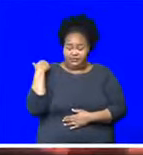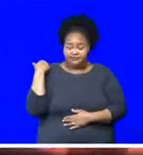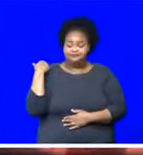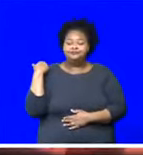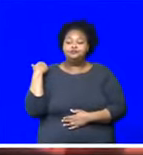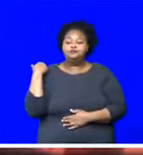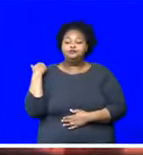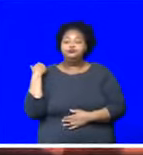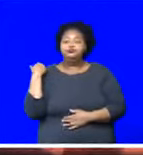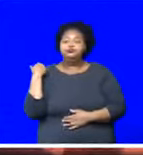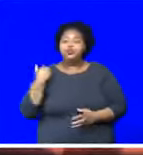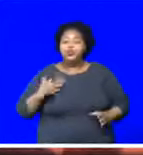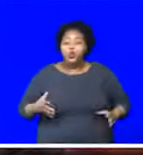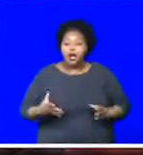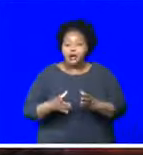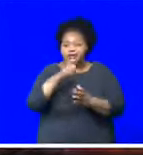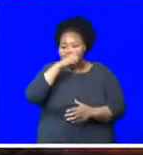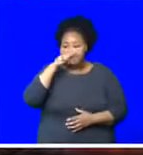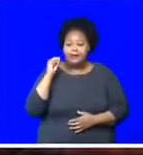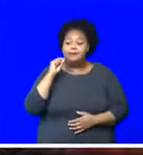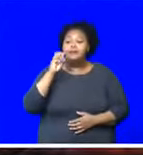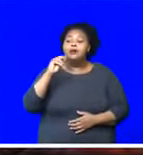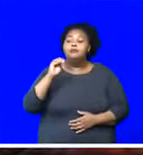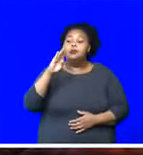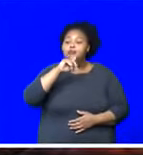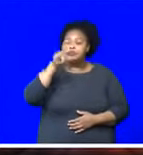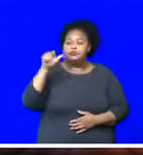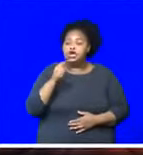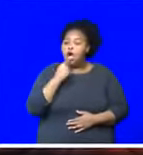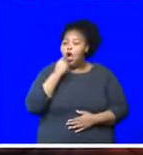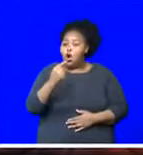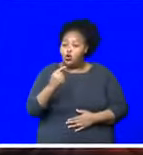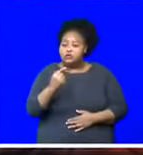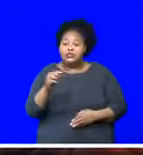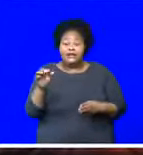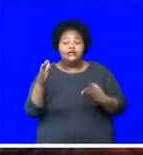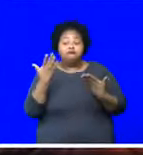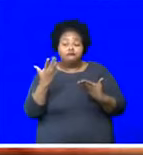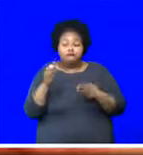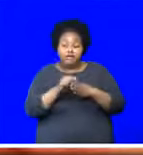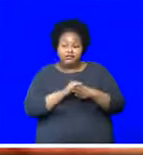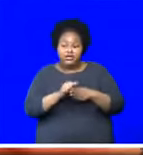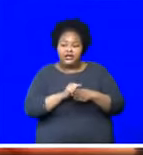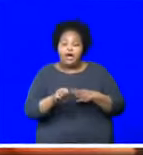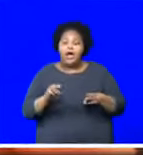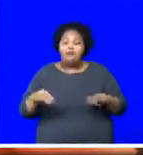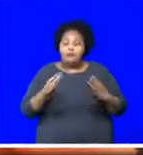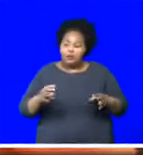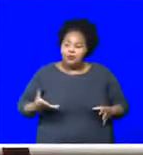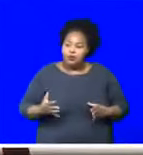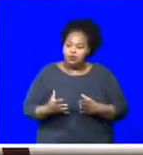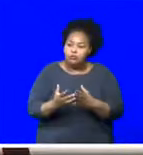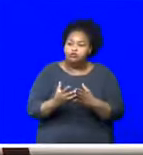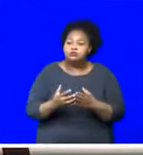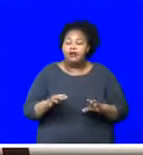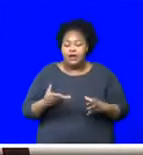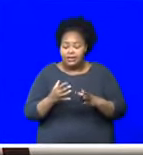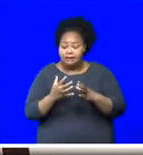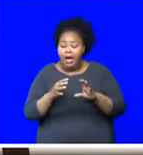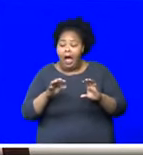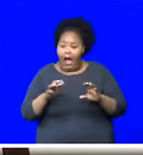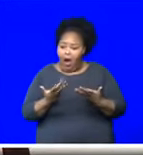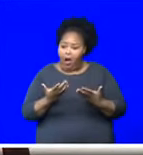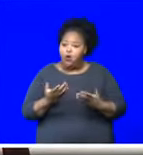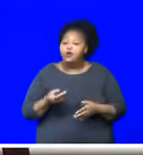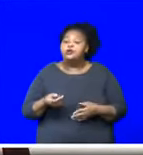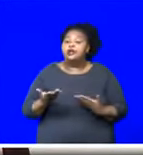lenhloso yalokulima kwekuthi kufundise balimi ukuthi bangatiphilisa njani ngekulima ikakhulu ngekwenta ibhizinisi. Kuboneke